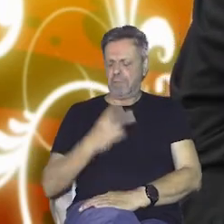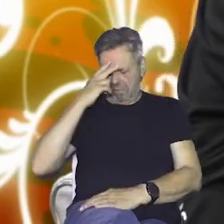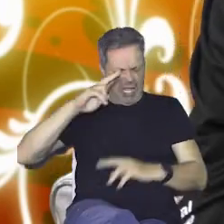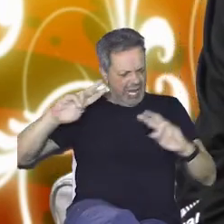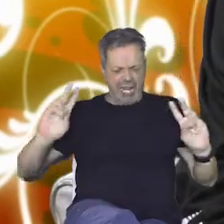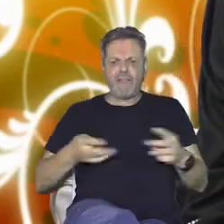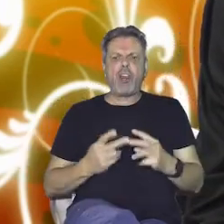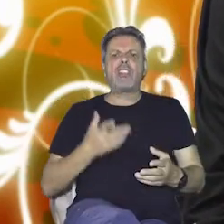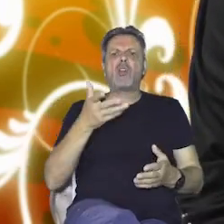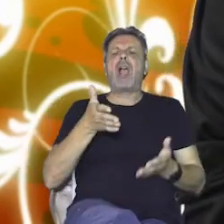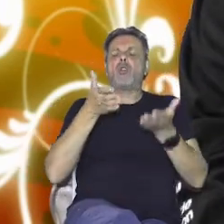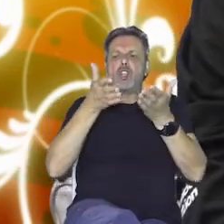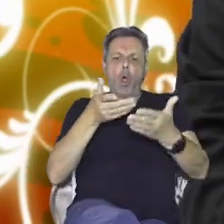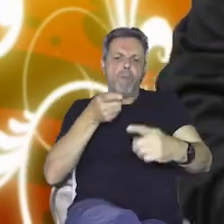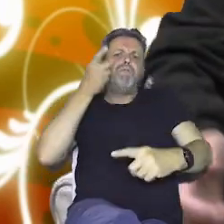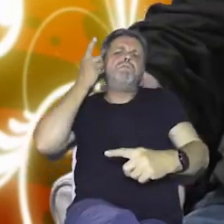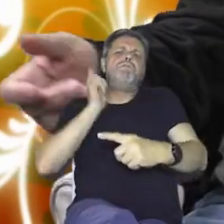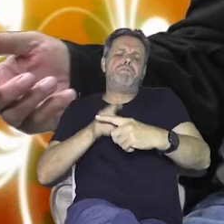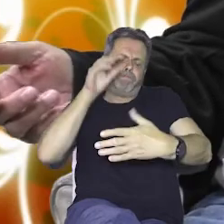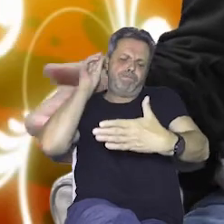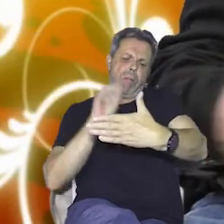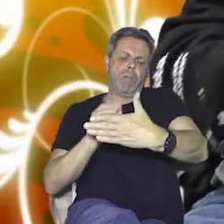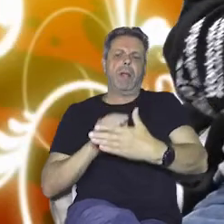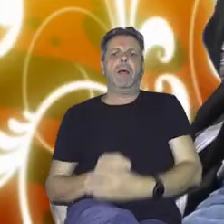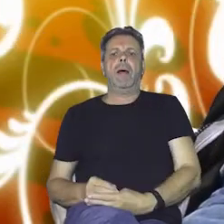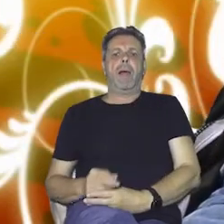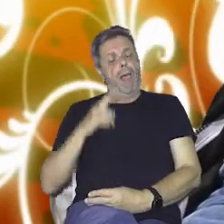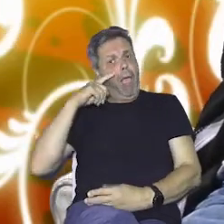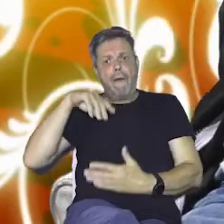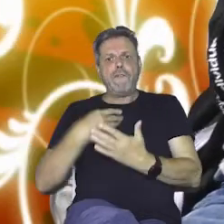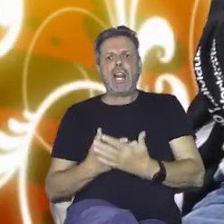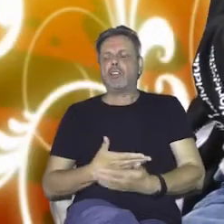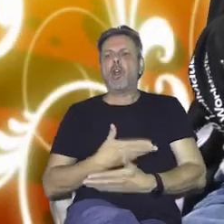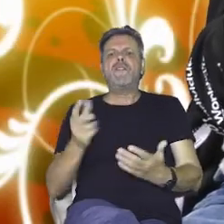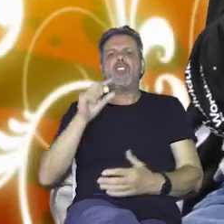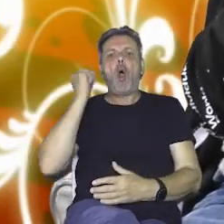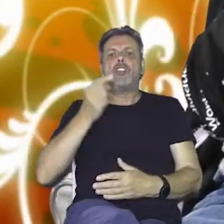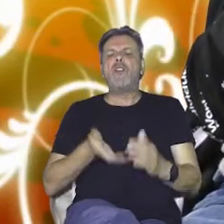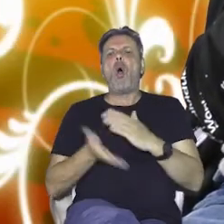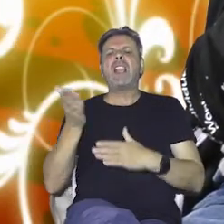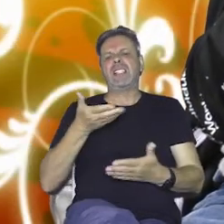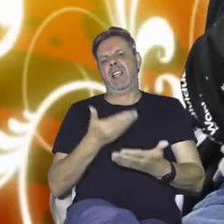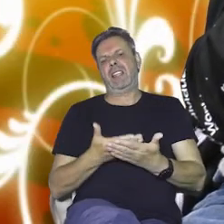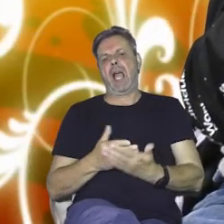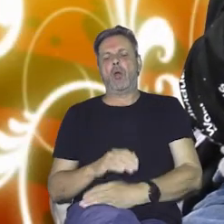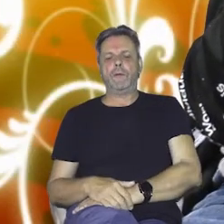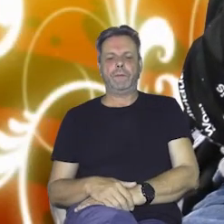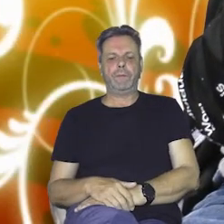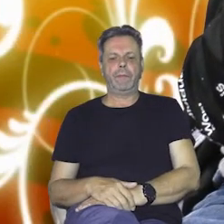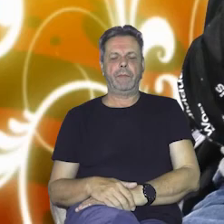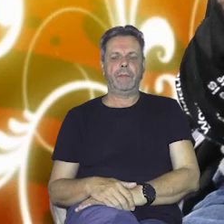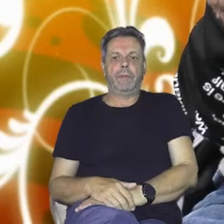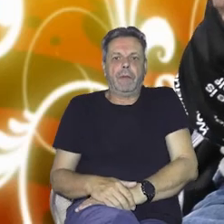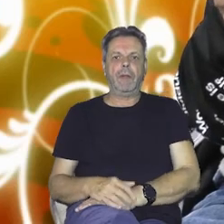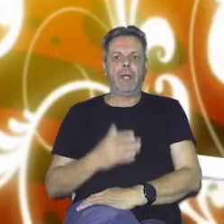Nevjerojatno, kaže, kako si to pogodio. Vjerojatno svi očevi odlaze na taj način. Ne, ne